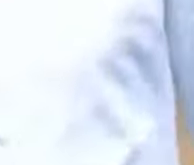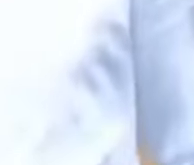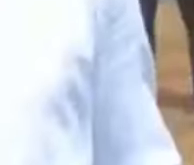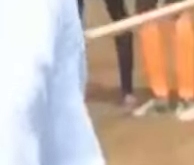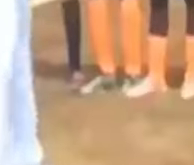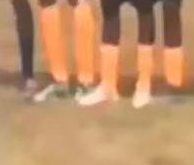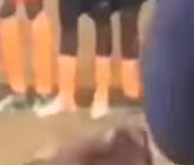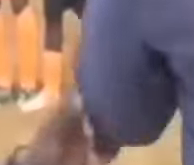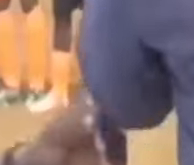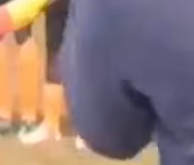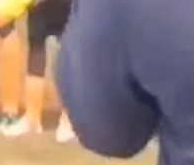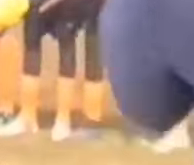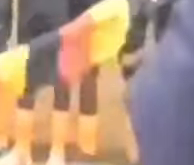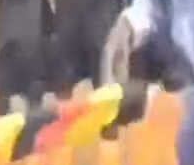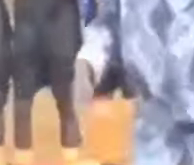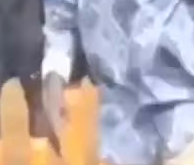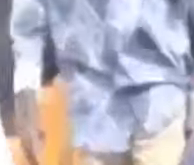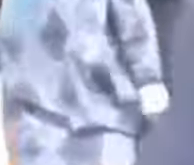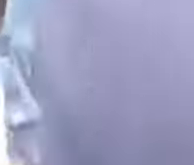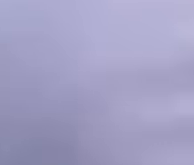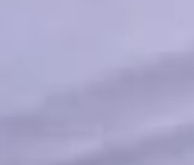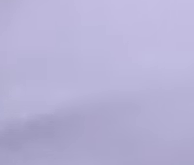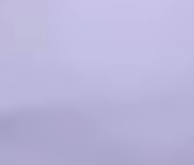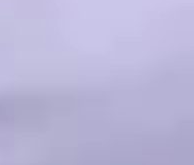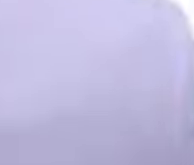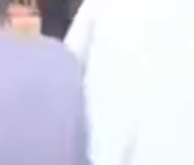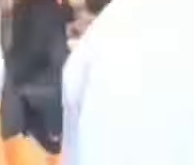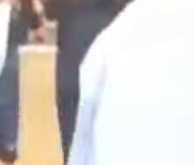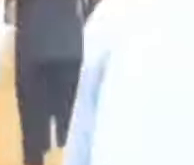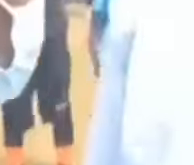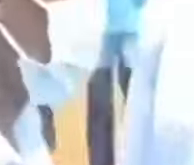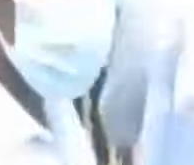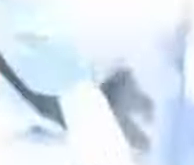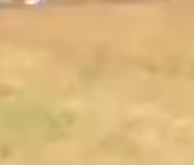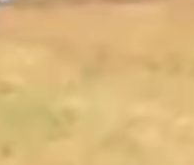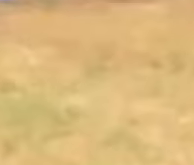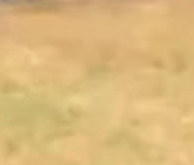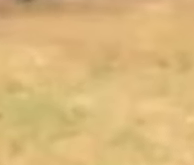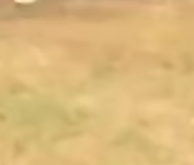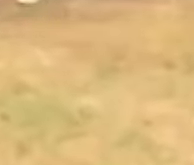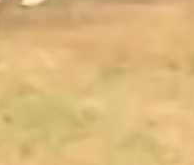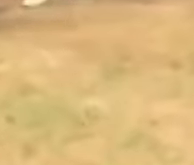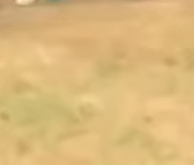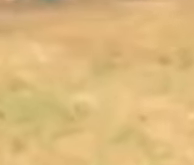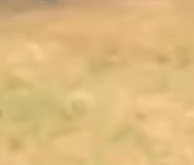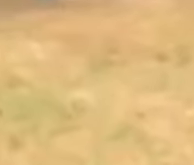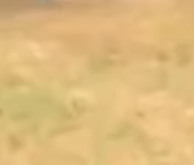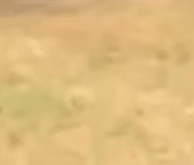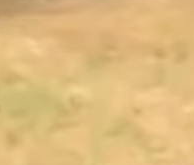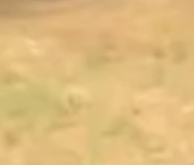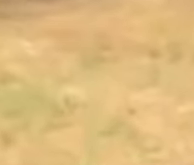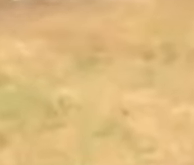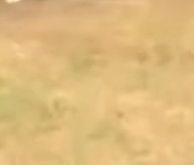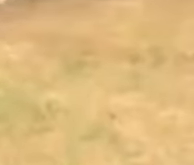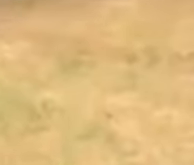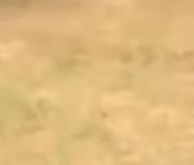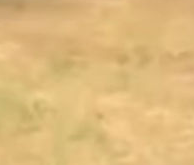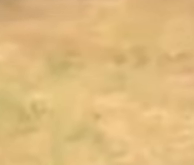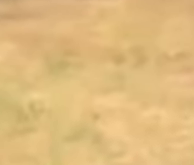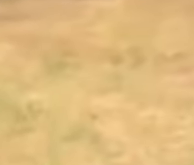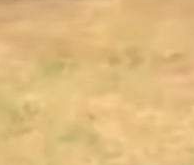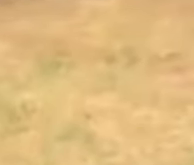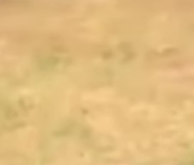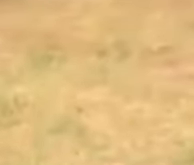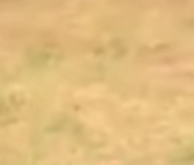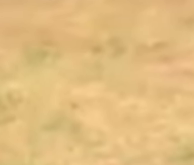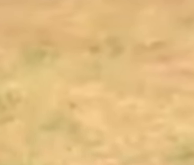you! One goal! May we all rise up for the anthem! Mpira ugude mizani jina watiki sababu kedia bakubye Benjamin